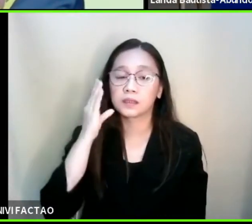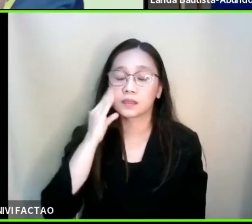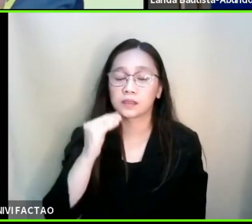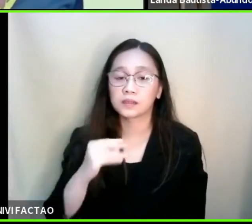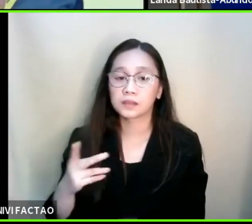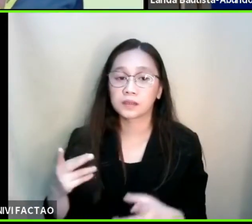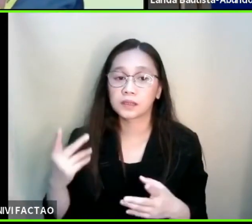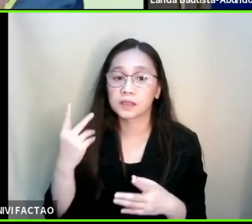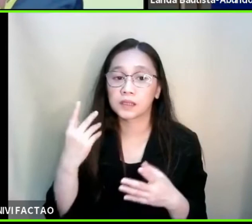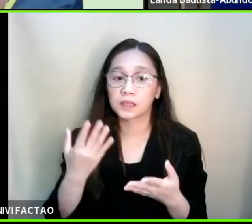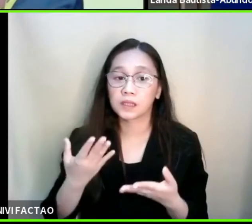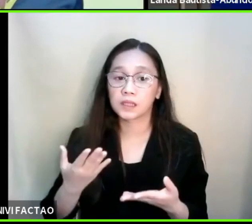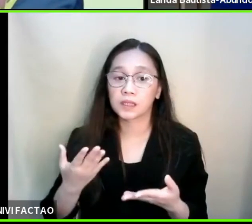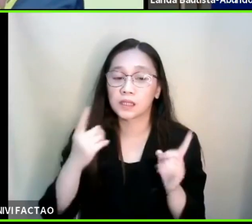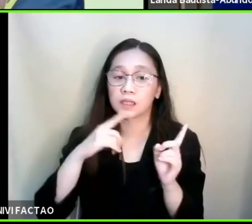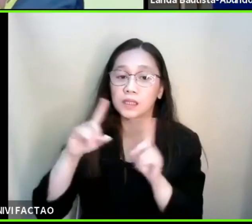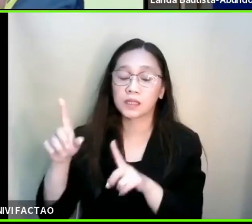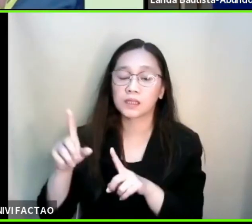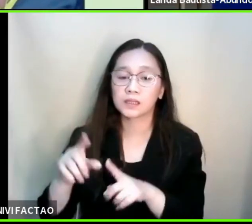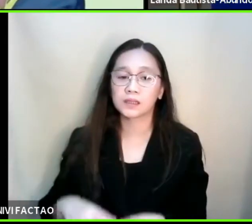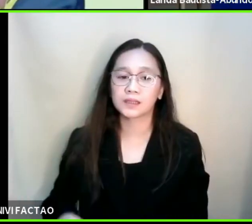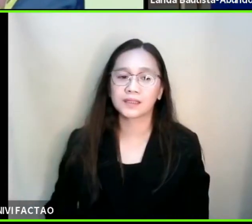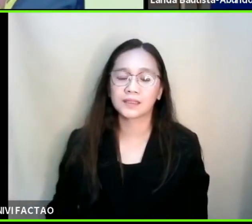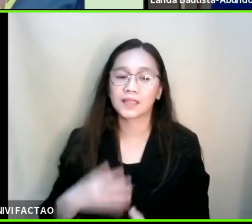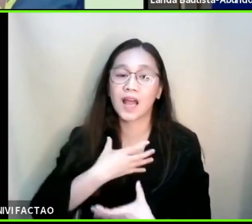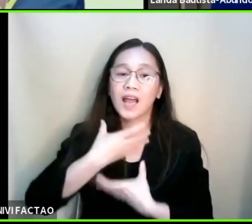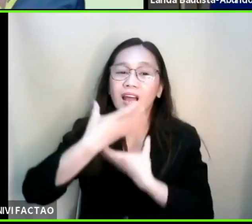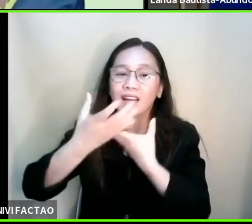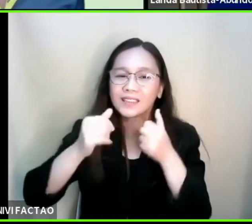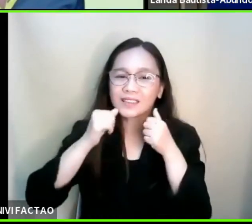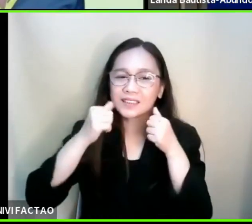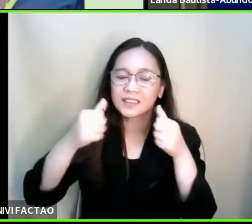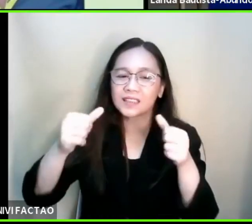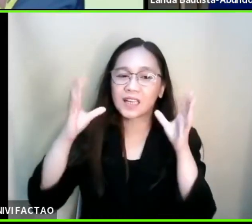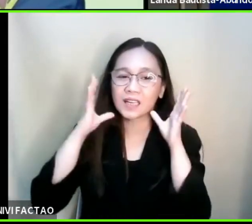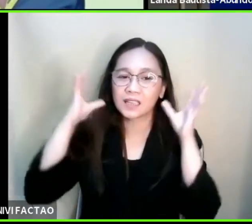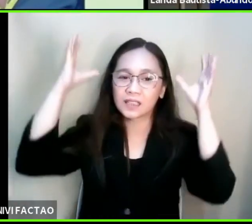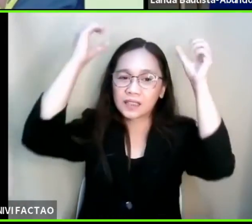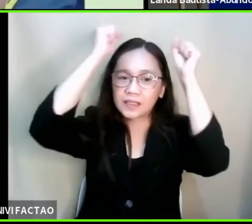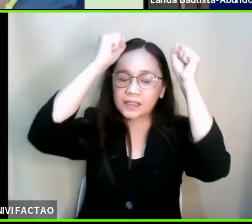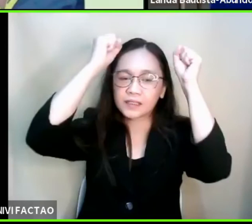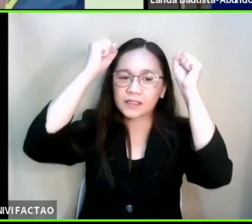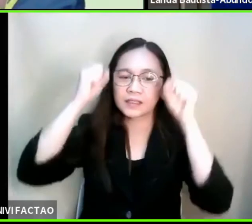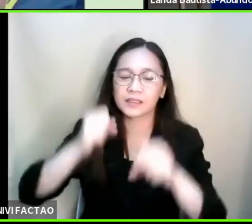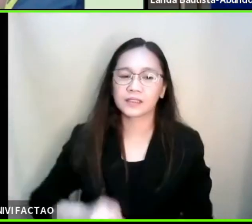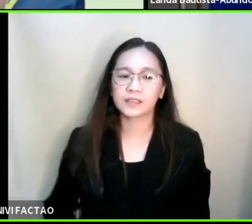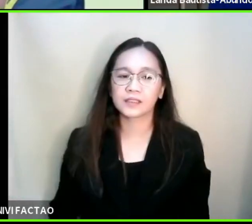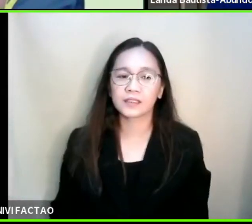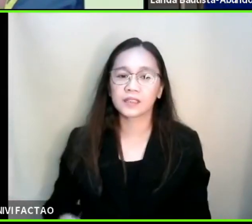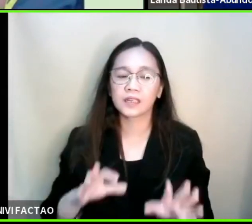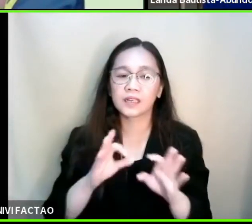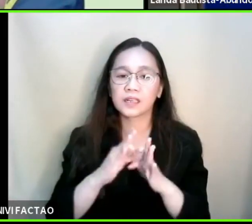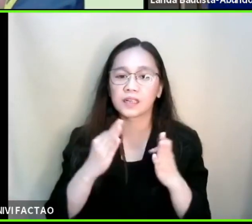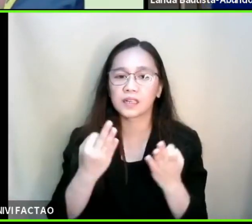din kanina, no, shout out ko lang, no, yung presidente, no, ng ating Federation of PIDAW sa